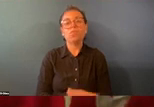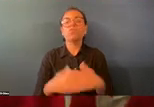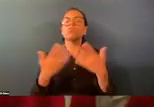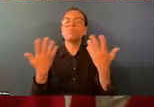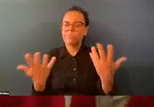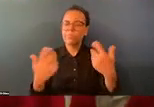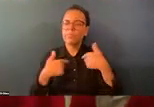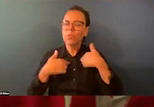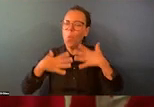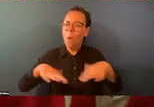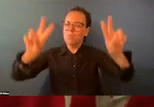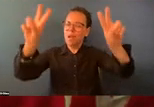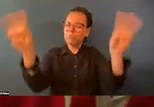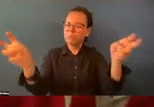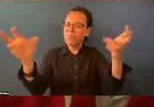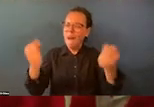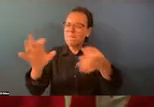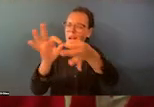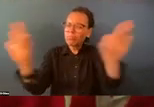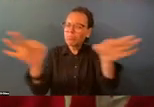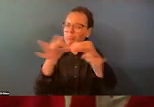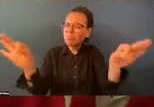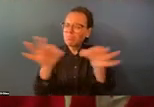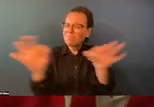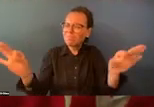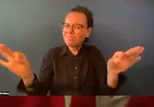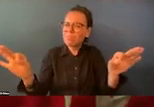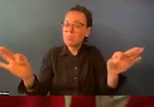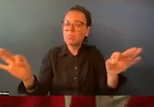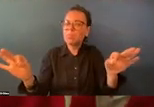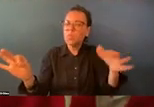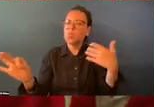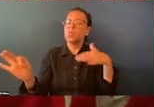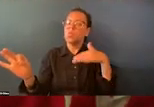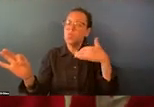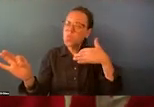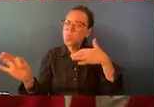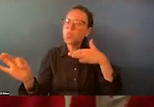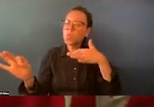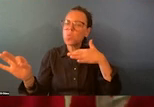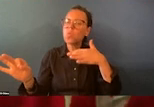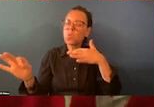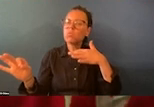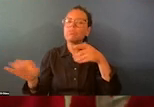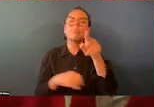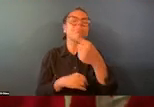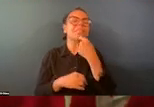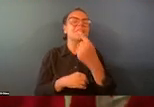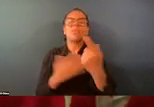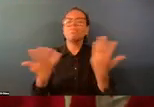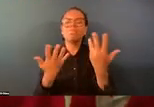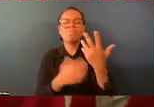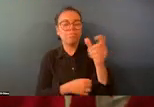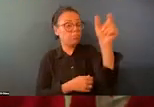человека, который правильно выразила словами, что